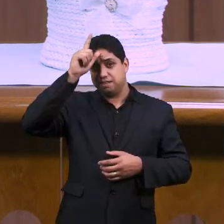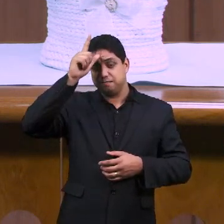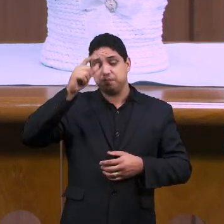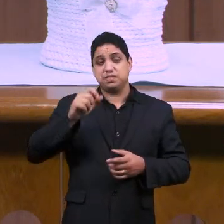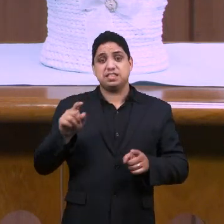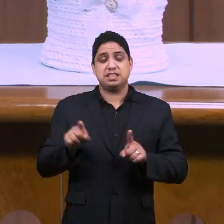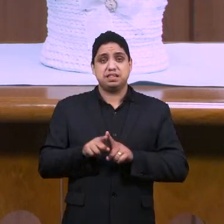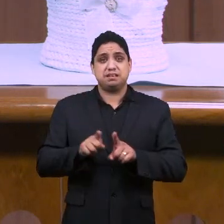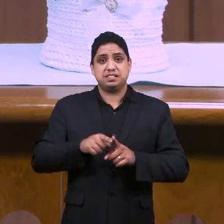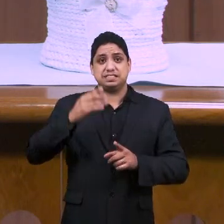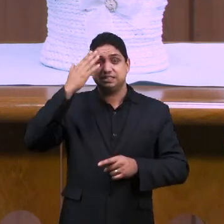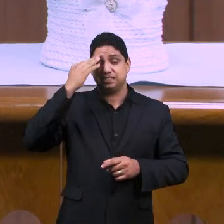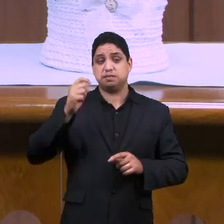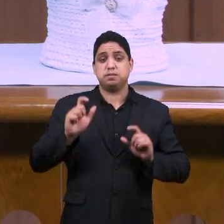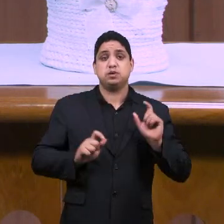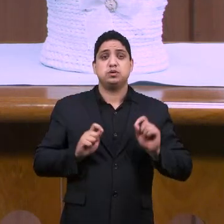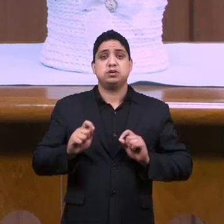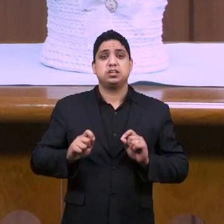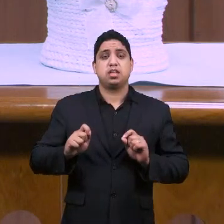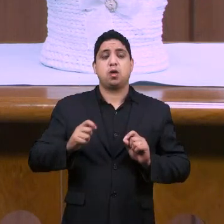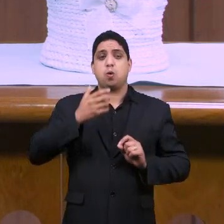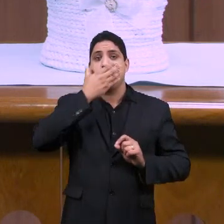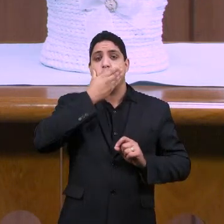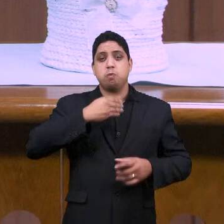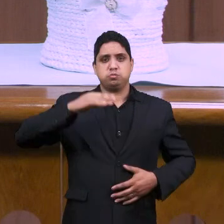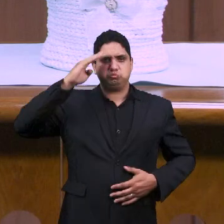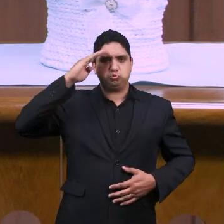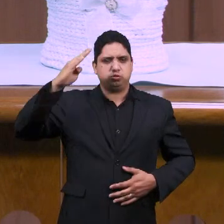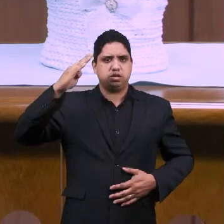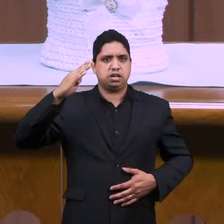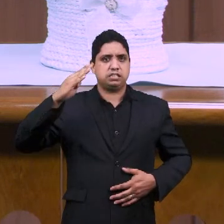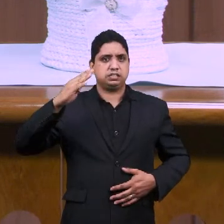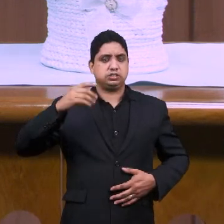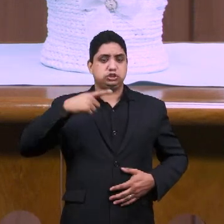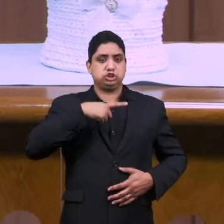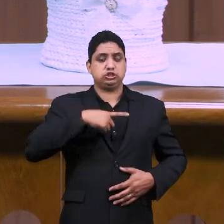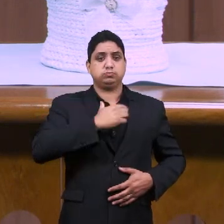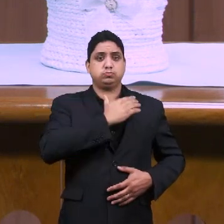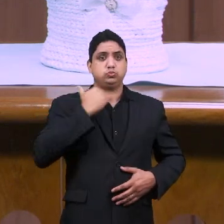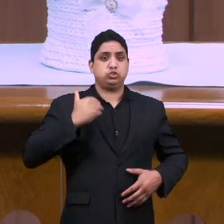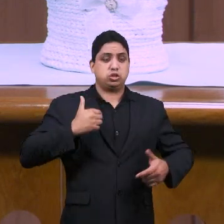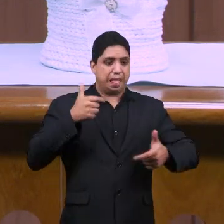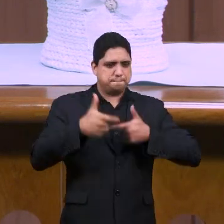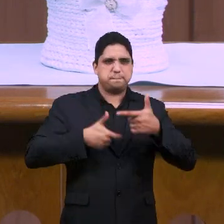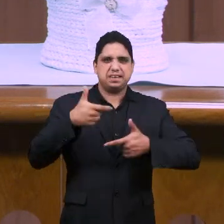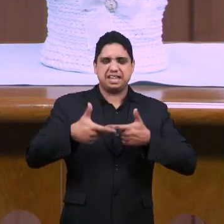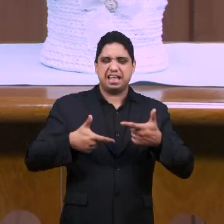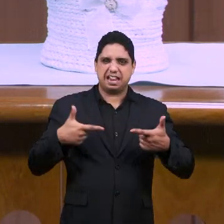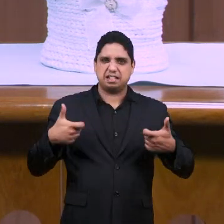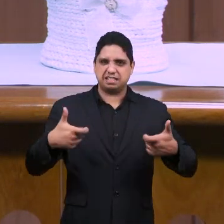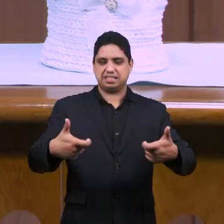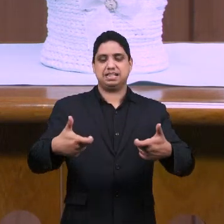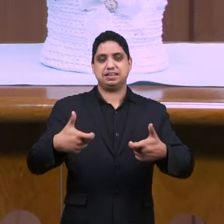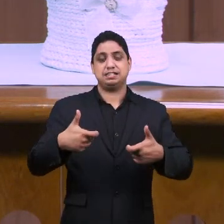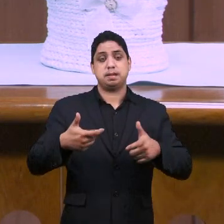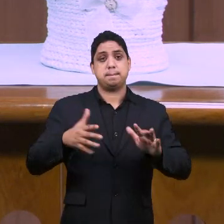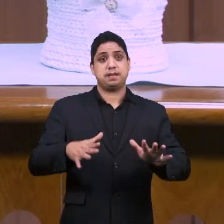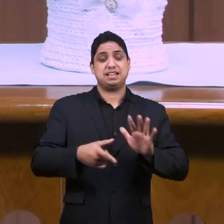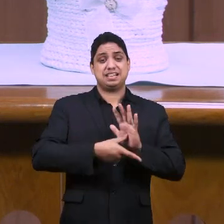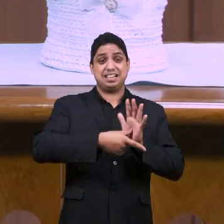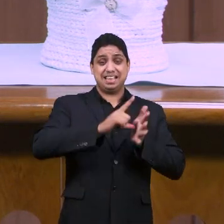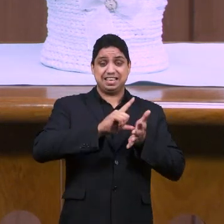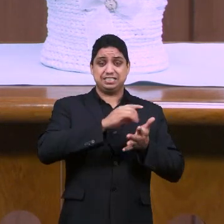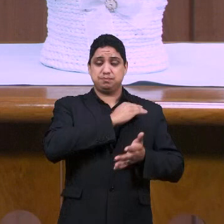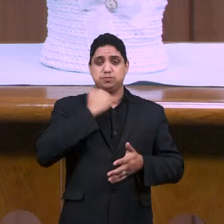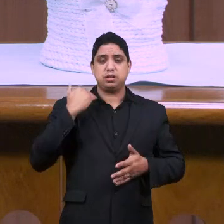elle savait qu'elle était en Allemagne, et elle savait que ça concernait un soldat qui était mort dans une bataille.